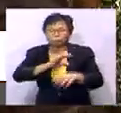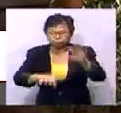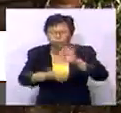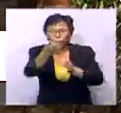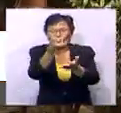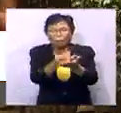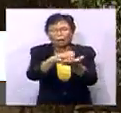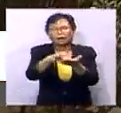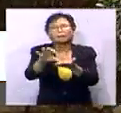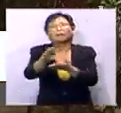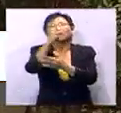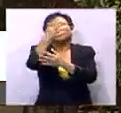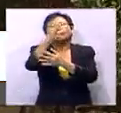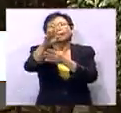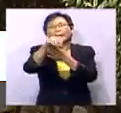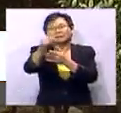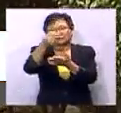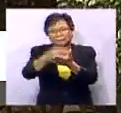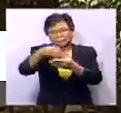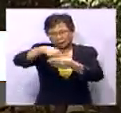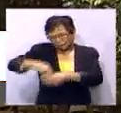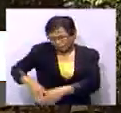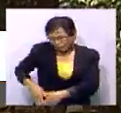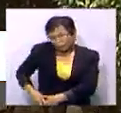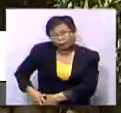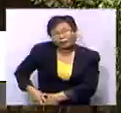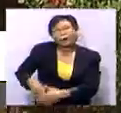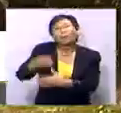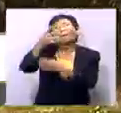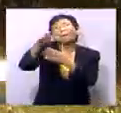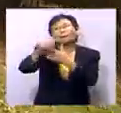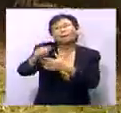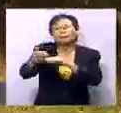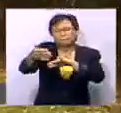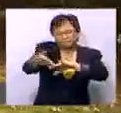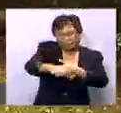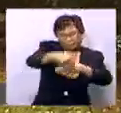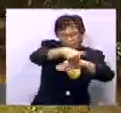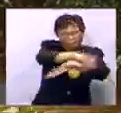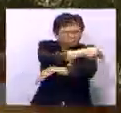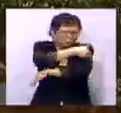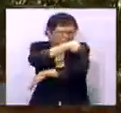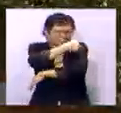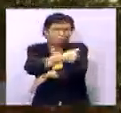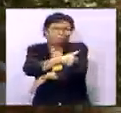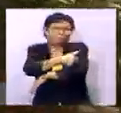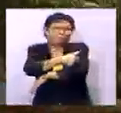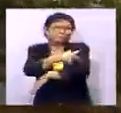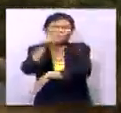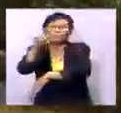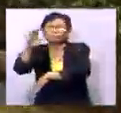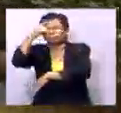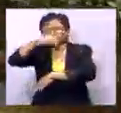menemukan wang tunai sebanyak RM14 dalam poket seluar mangsa. Mayat kemudian dihantar ke Hospital Raja Perempuan Zainab II